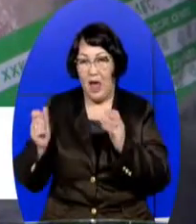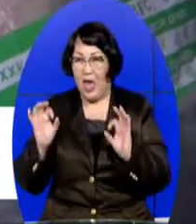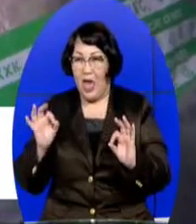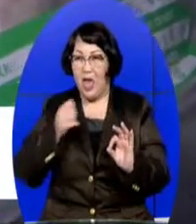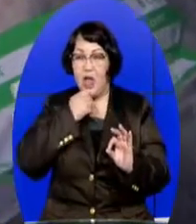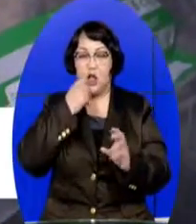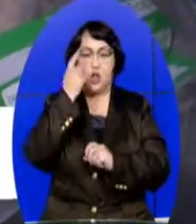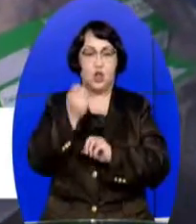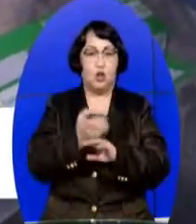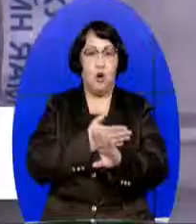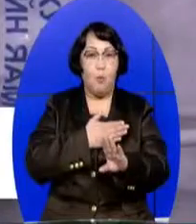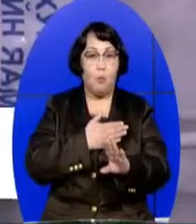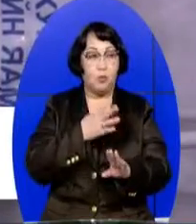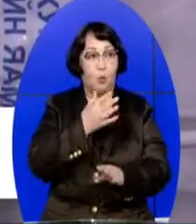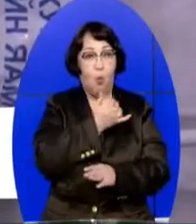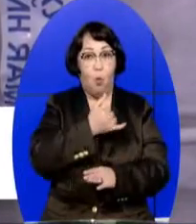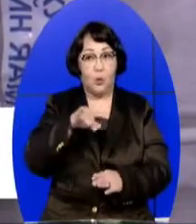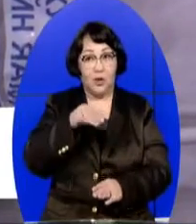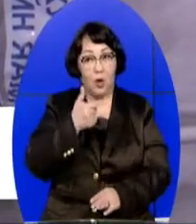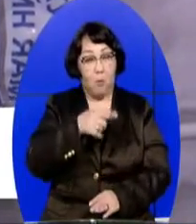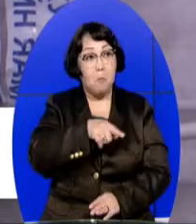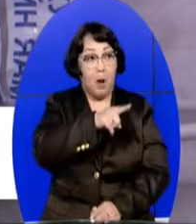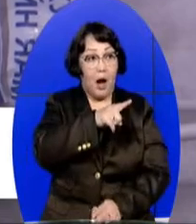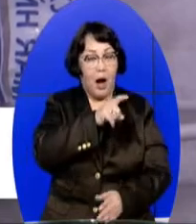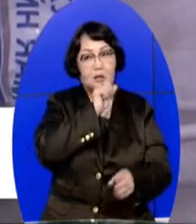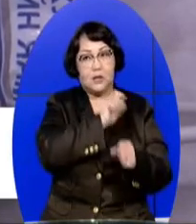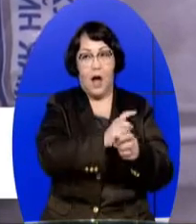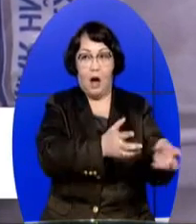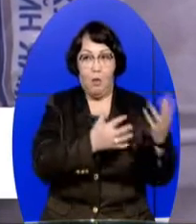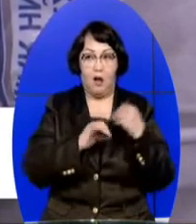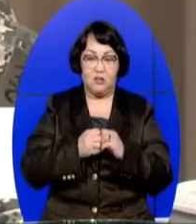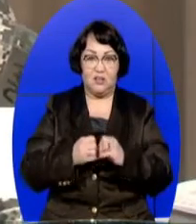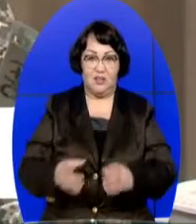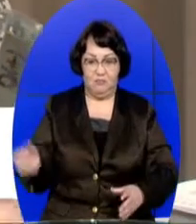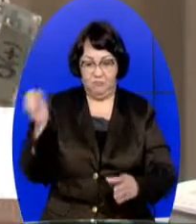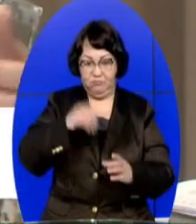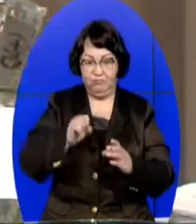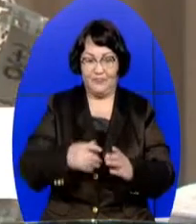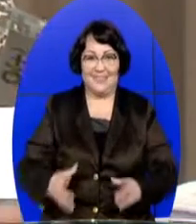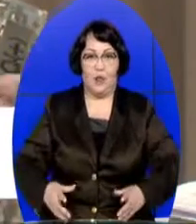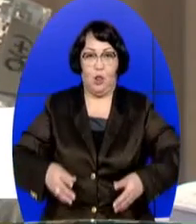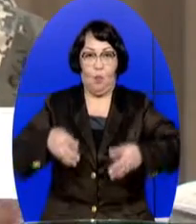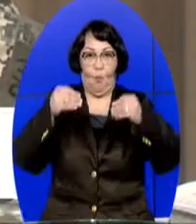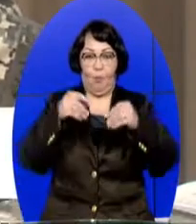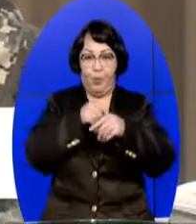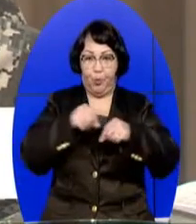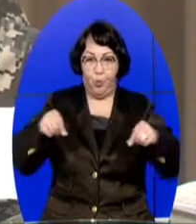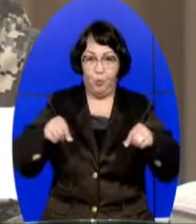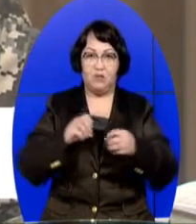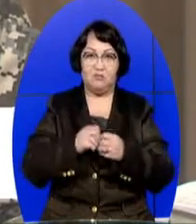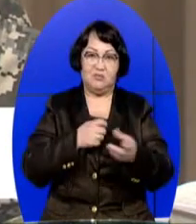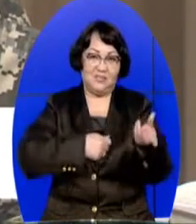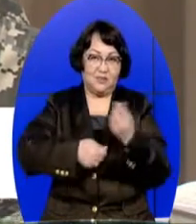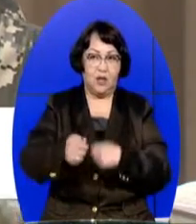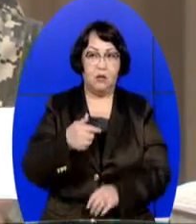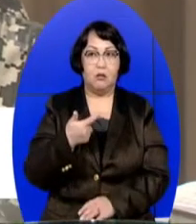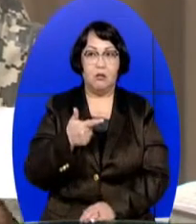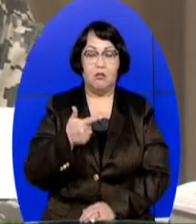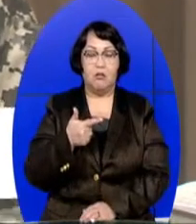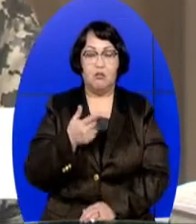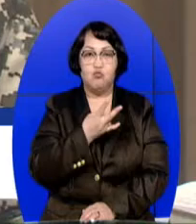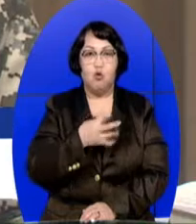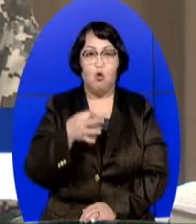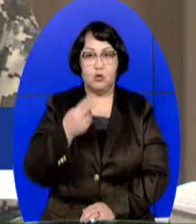жилд ашигласан уутны нөөцөөр энэ жил савлгаанд ашиглаж байна. Тэр нөөцийн уутандаа бид нэр бас одоо энэ